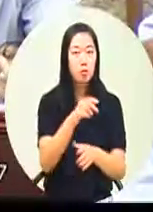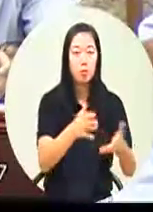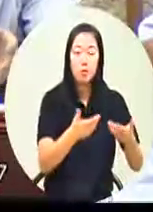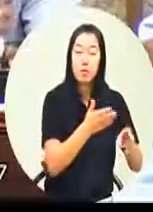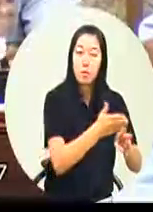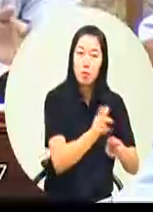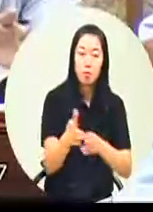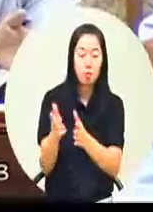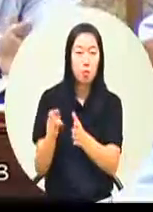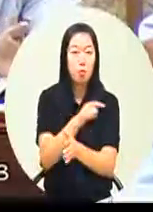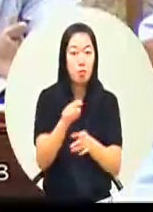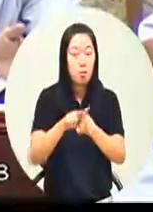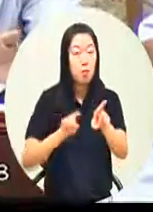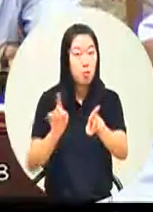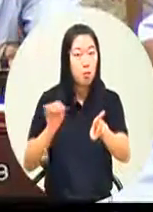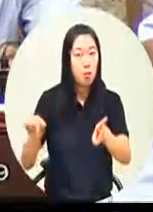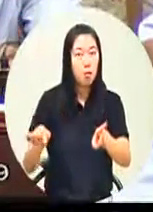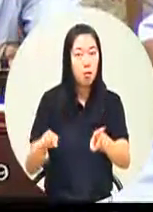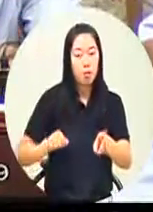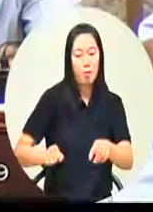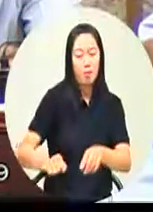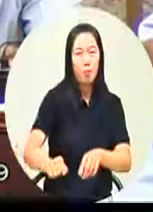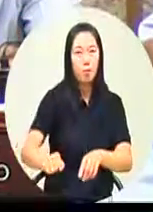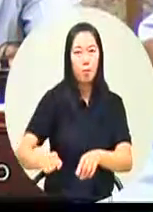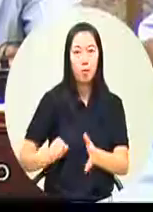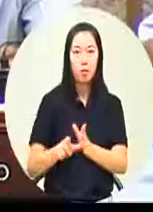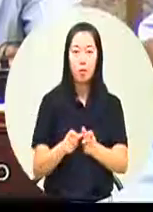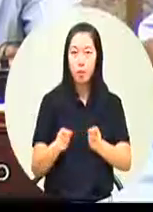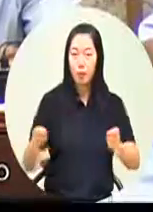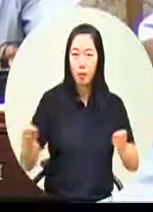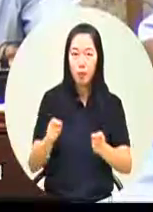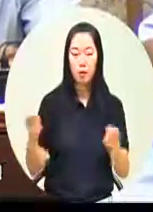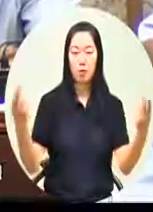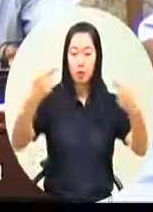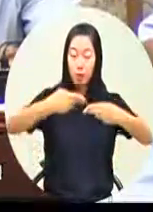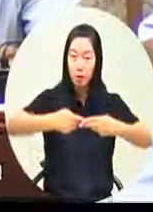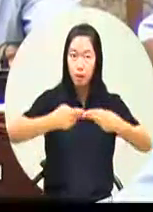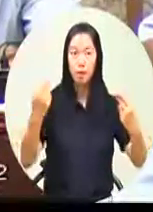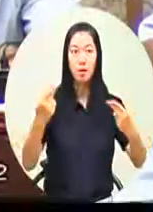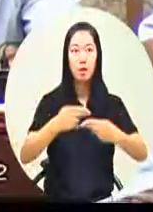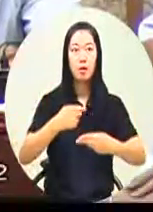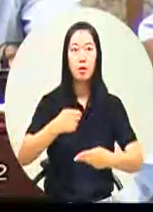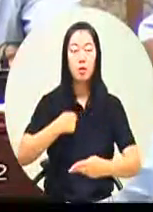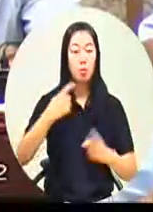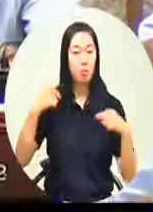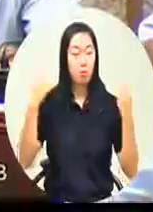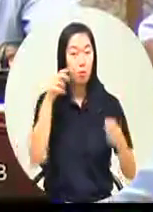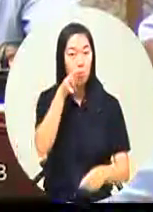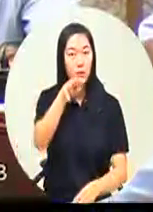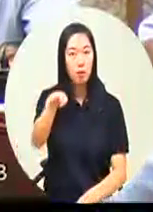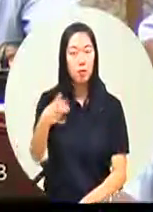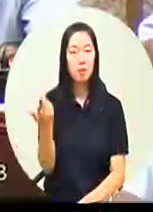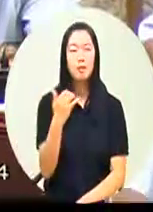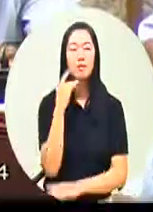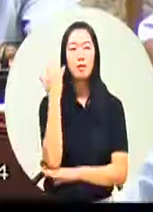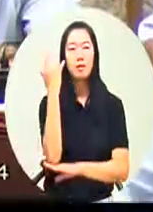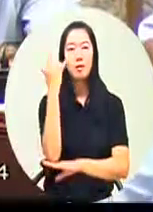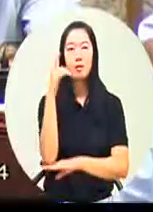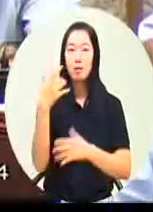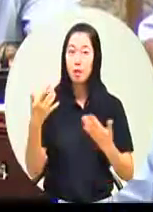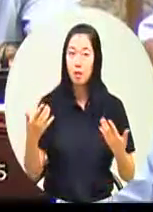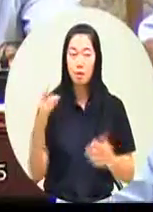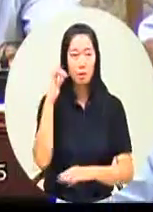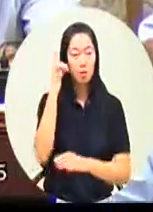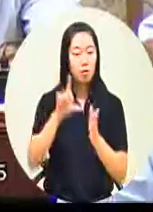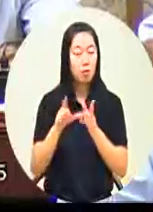重，它的刹车时间长，所以它那个栅栏一下来之后，其实我们都会常常看到要等很久，那其